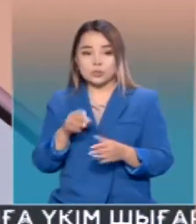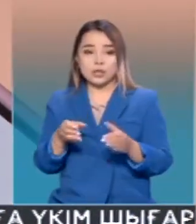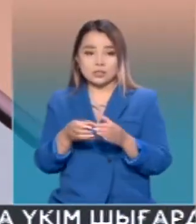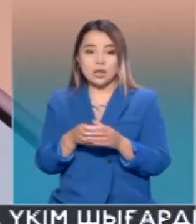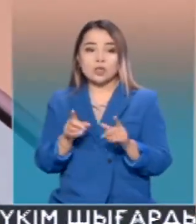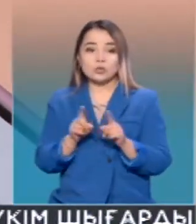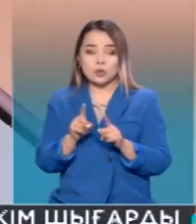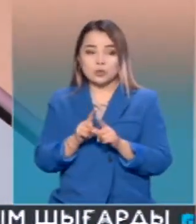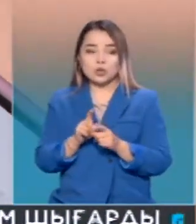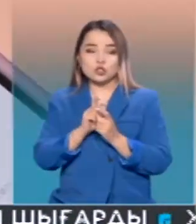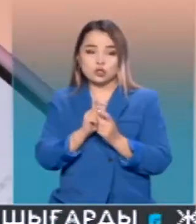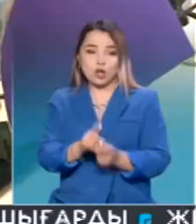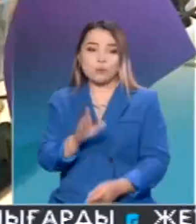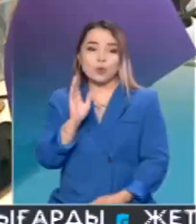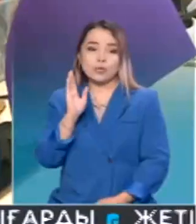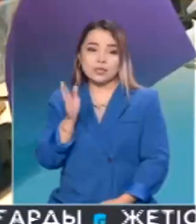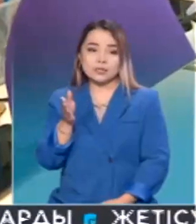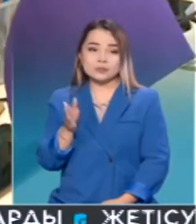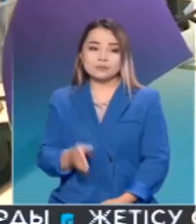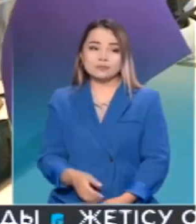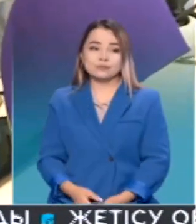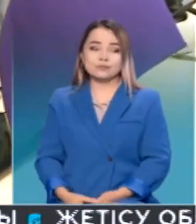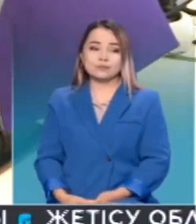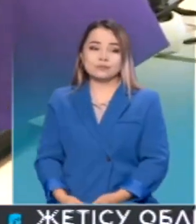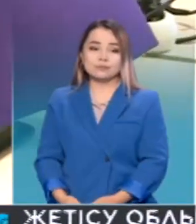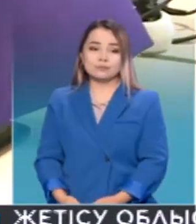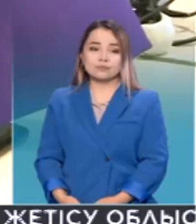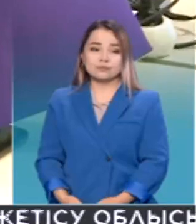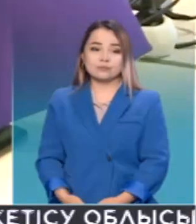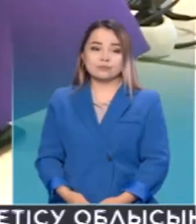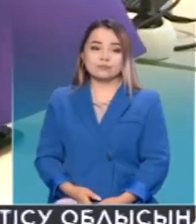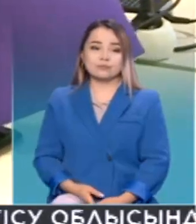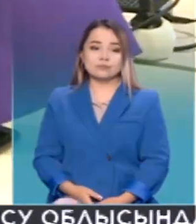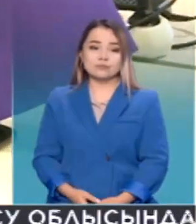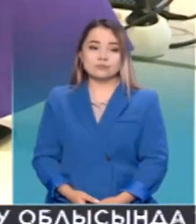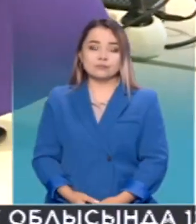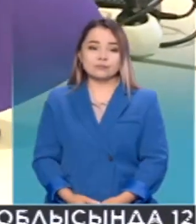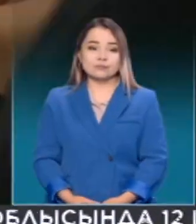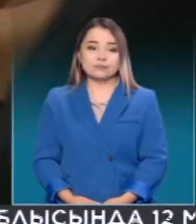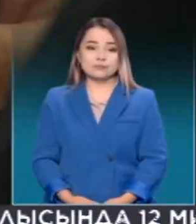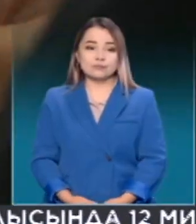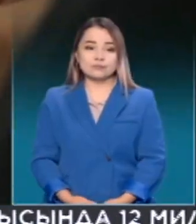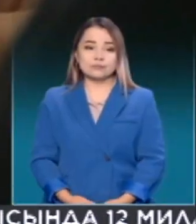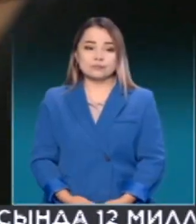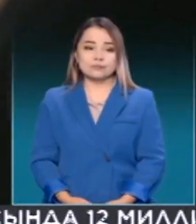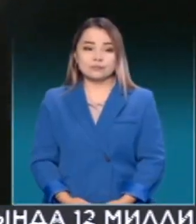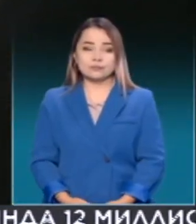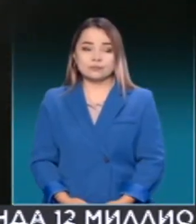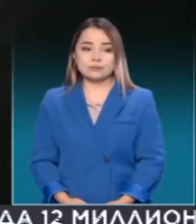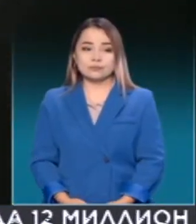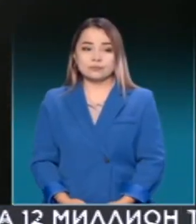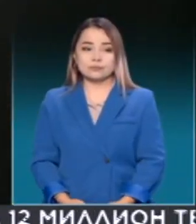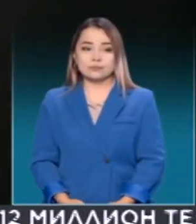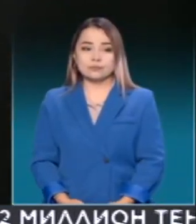күшейтіледі. Дарын Сағитов, Жасұлан Жақсай, Еркінжан Керімжан, Бауыржан Бірлібай, Қазақстан ұлттық арнасы, Астана.